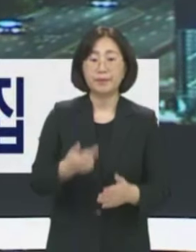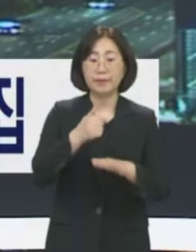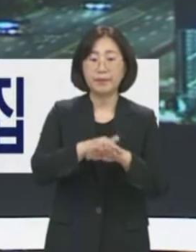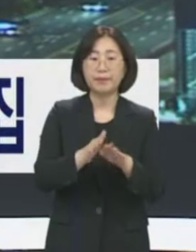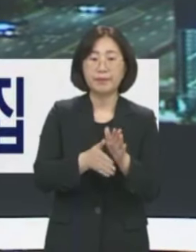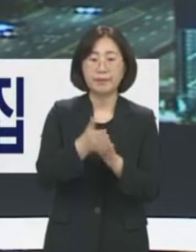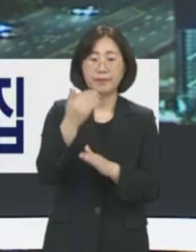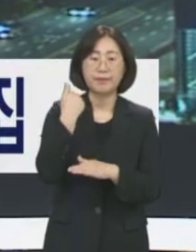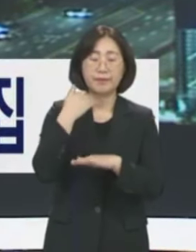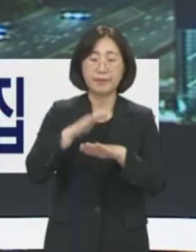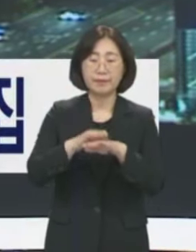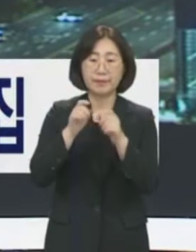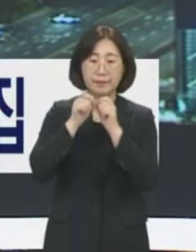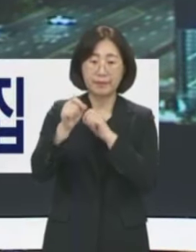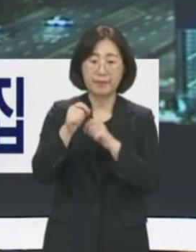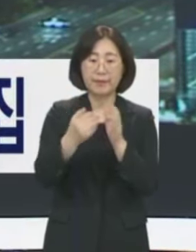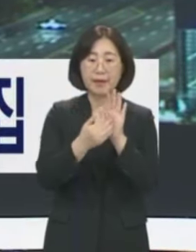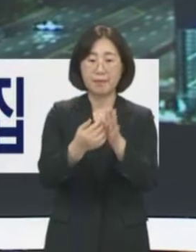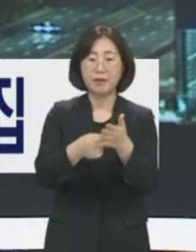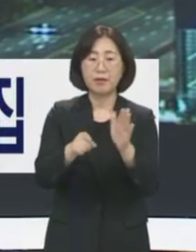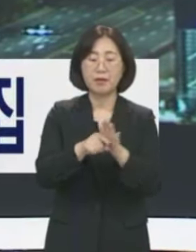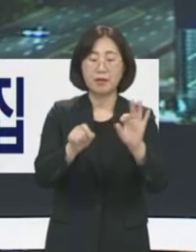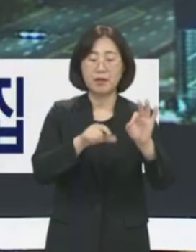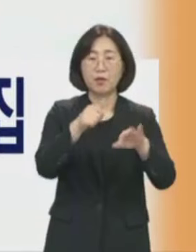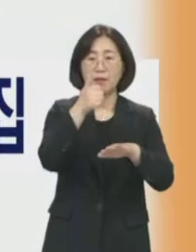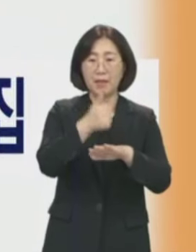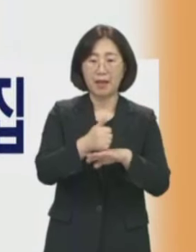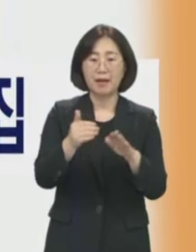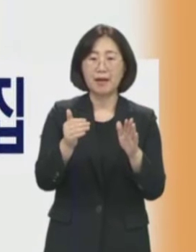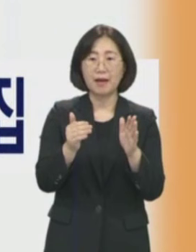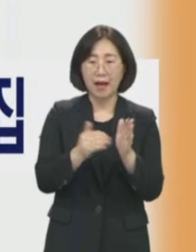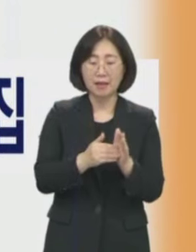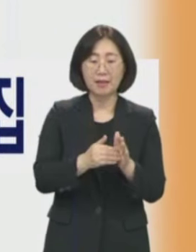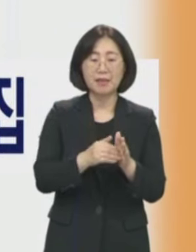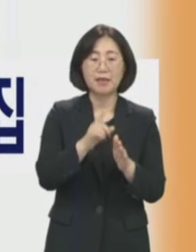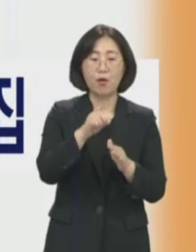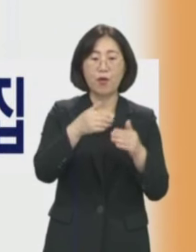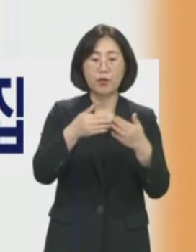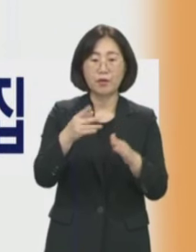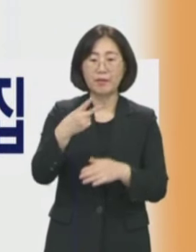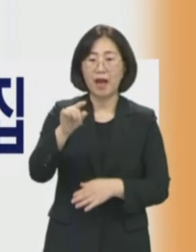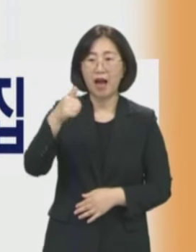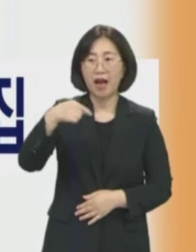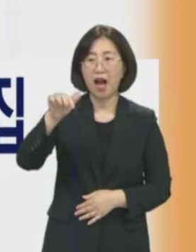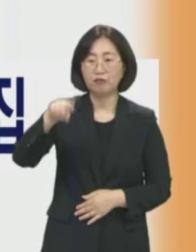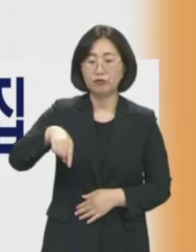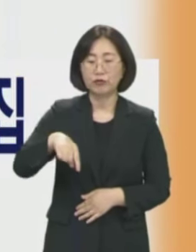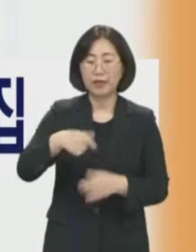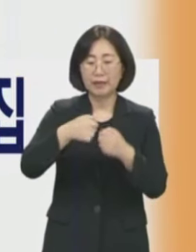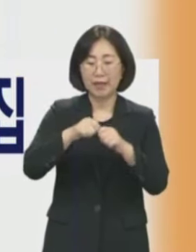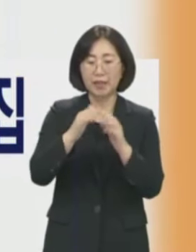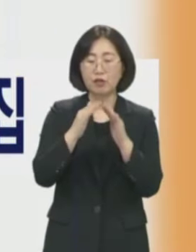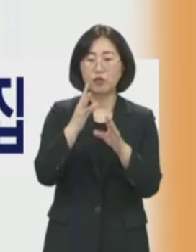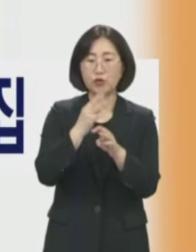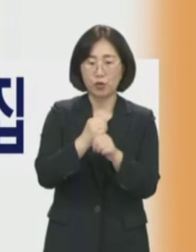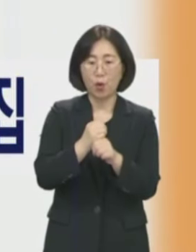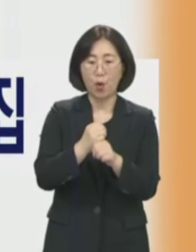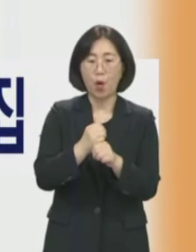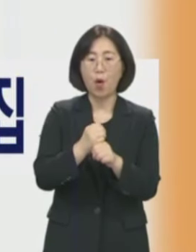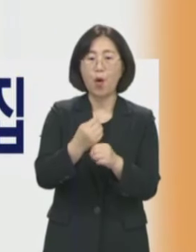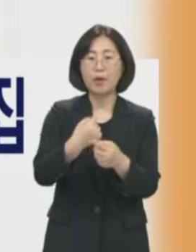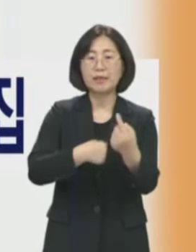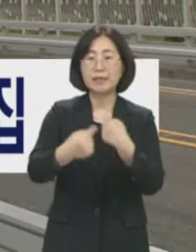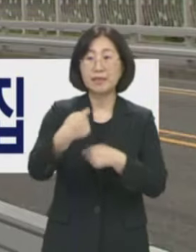대전시가 전세사기 예방을 위해 오는 10월 말까지 원룸과 다가구 주택 등에 대한 도로명 상세 주소 부여 집중 신청